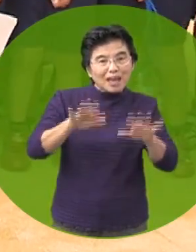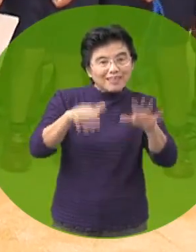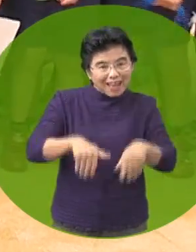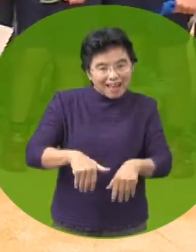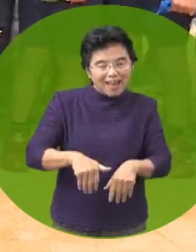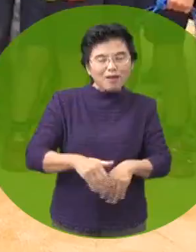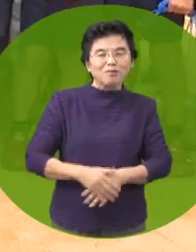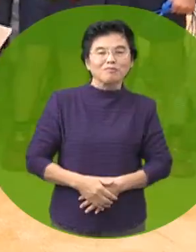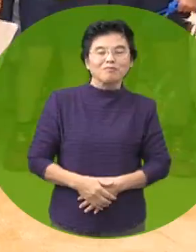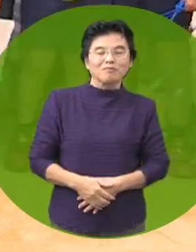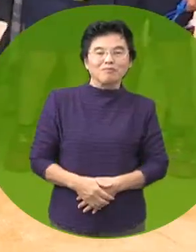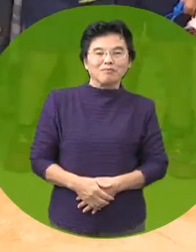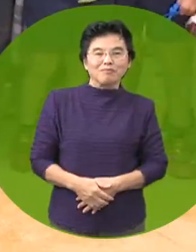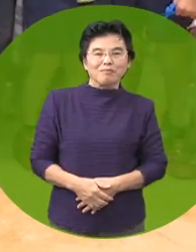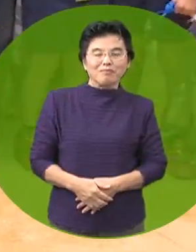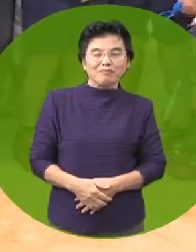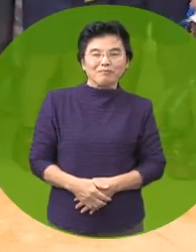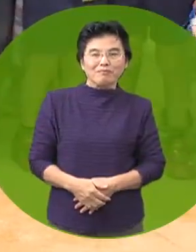挙げてください。